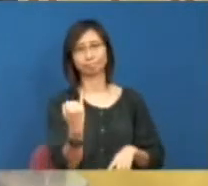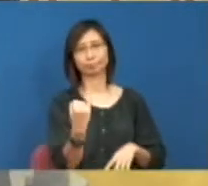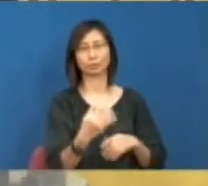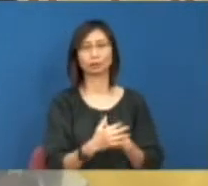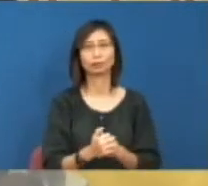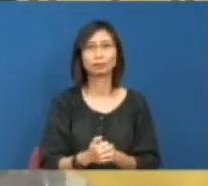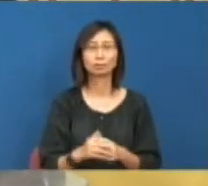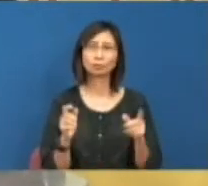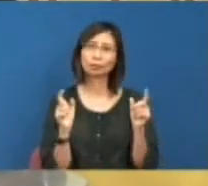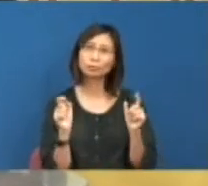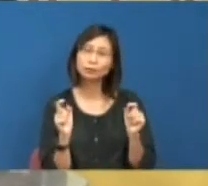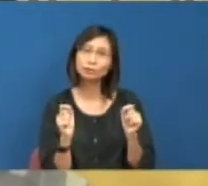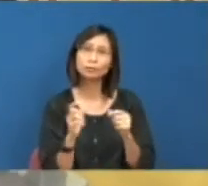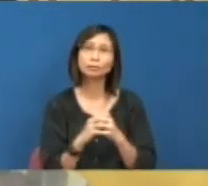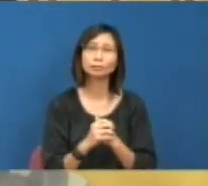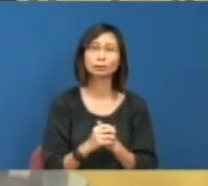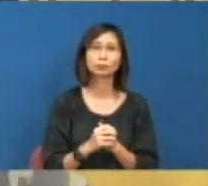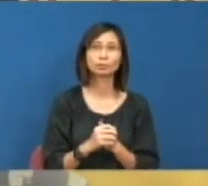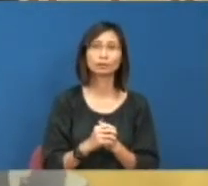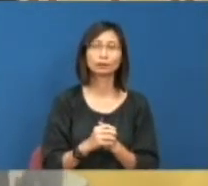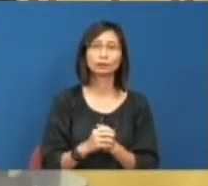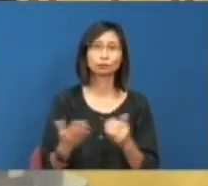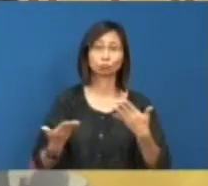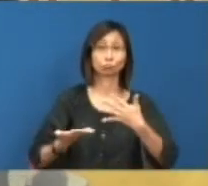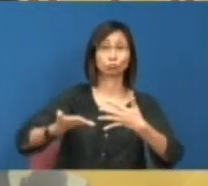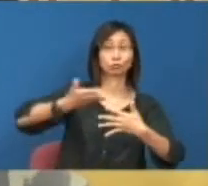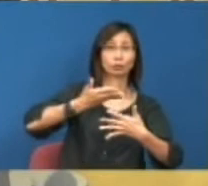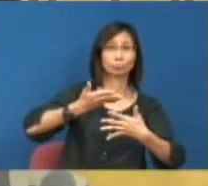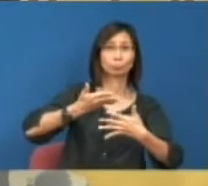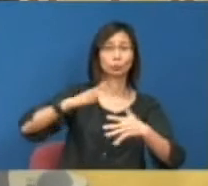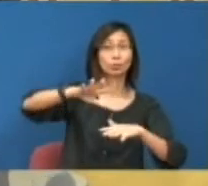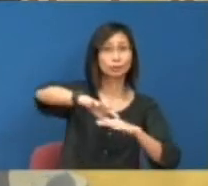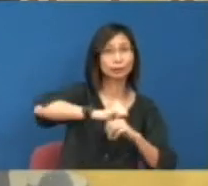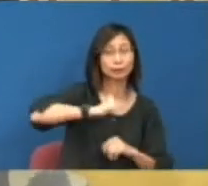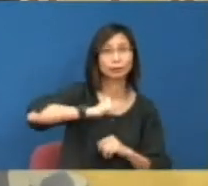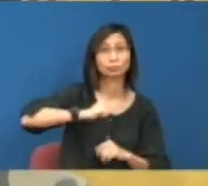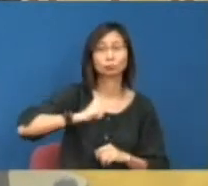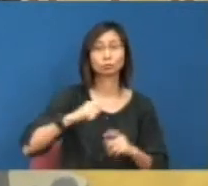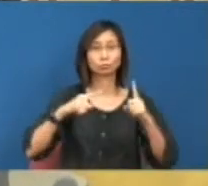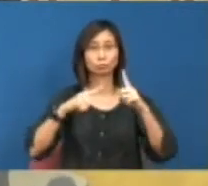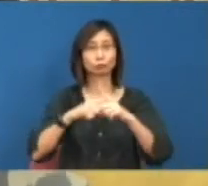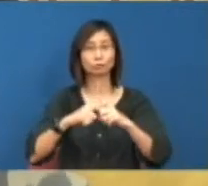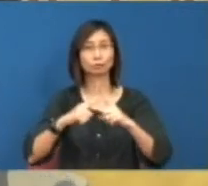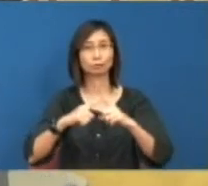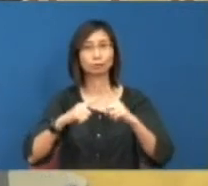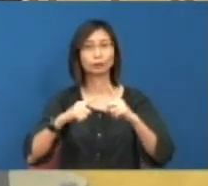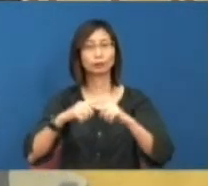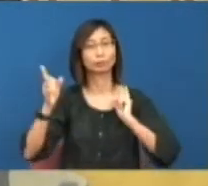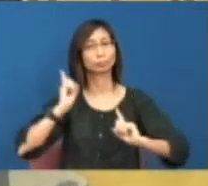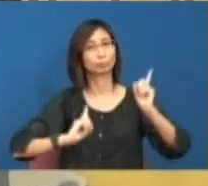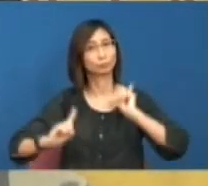佢意思就係話，進一步爭取民主，進一步爭取呢個社會嘅權力嘅